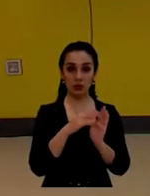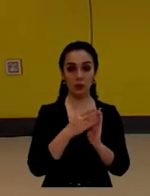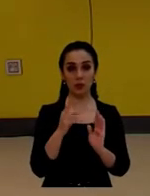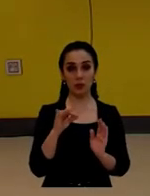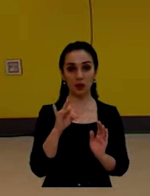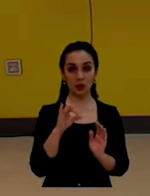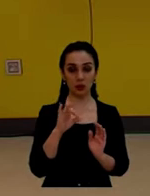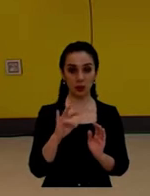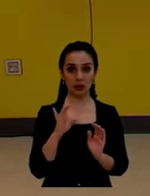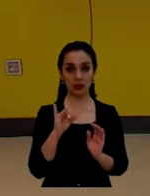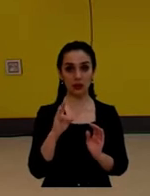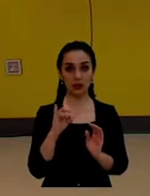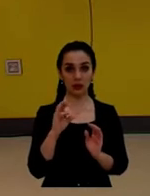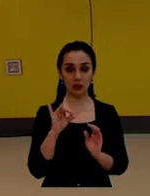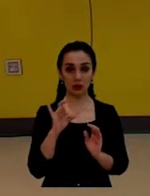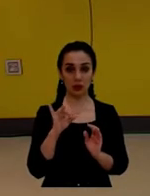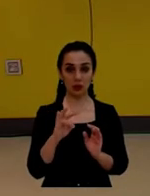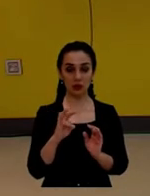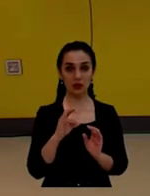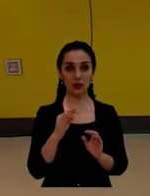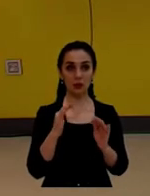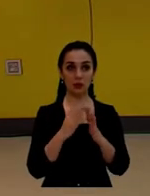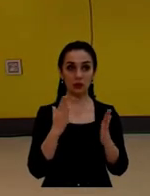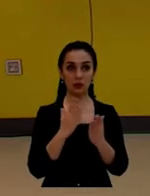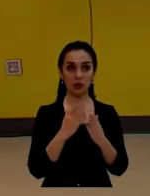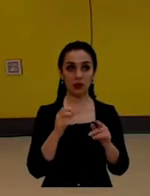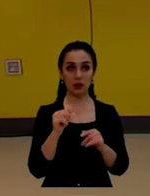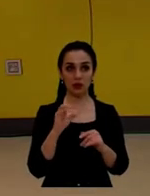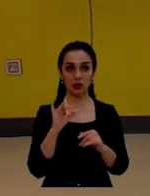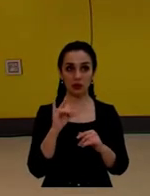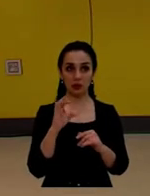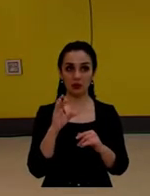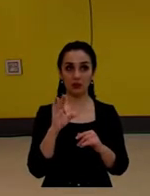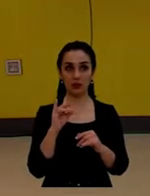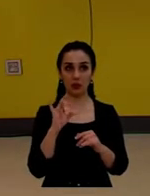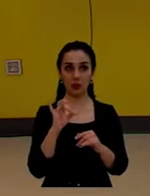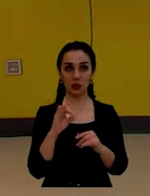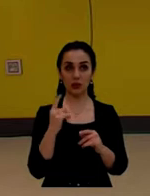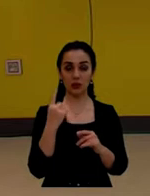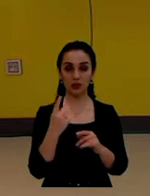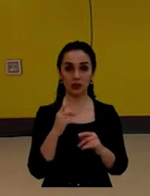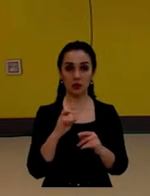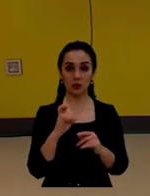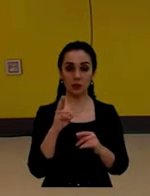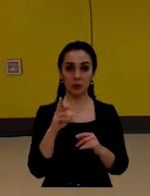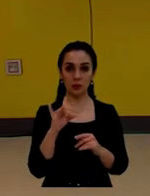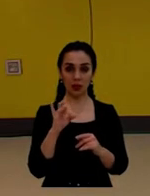и нейтронов у большинства атомов водорода ядро состоит из одного протона